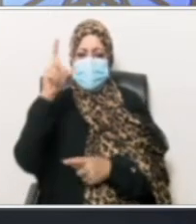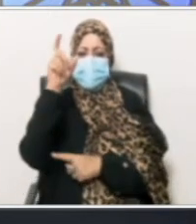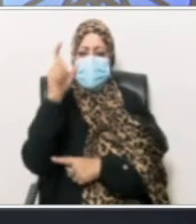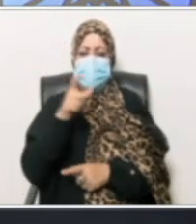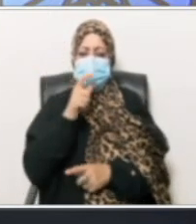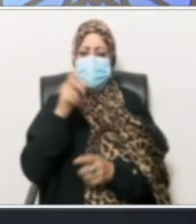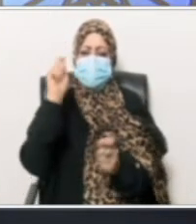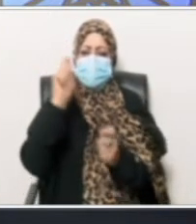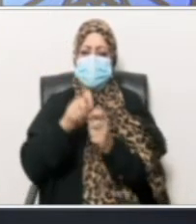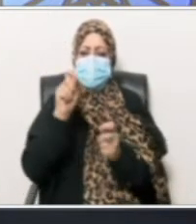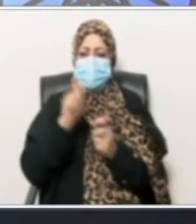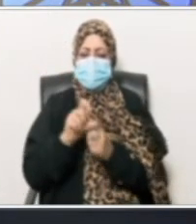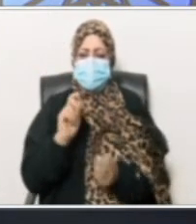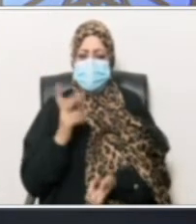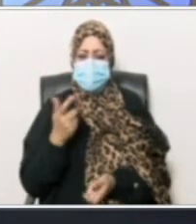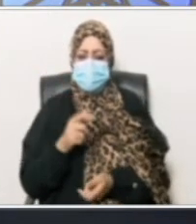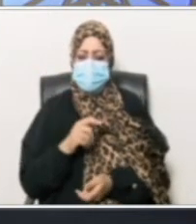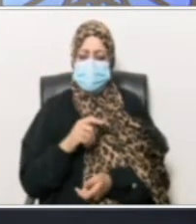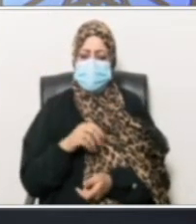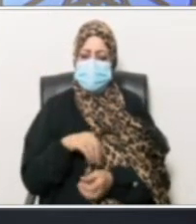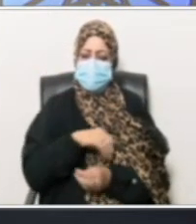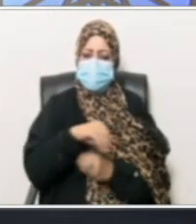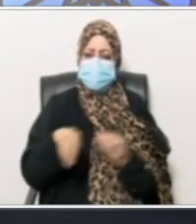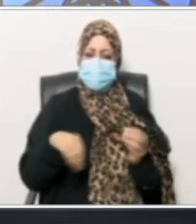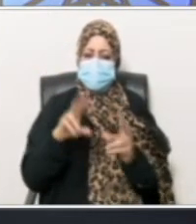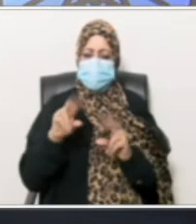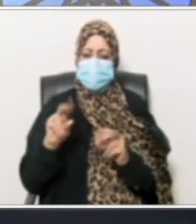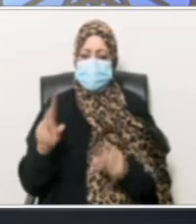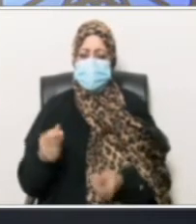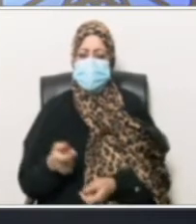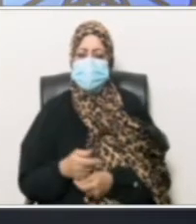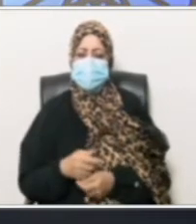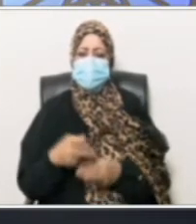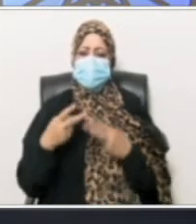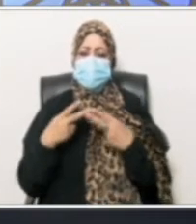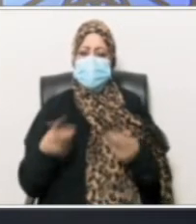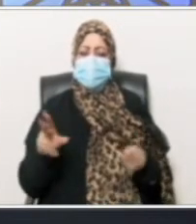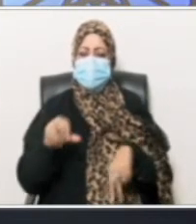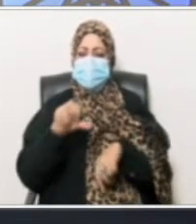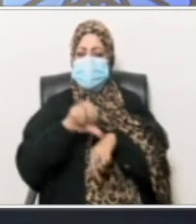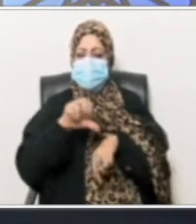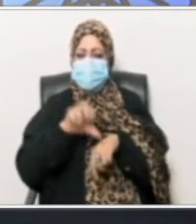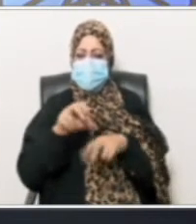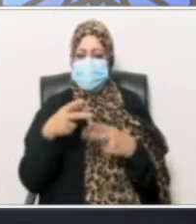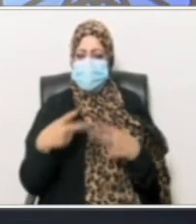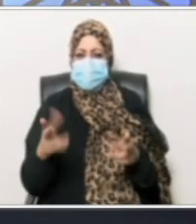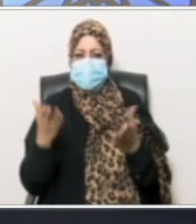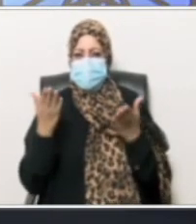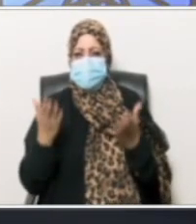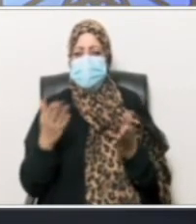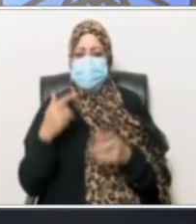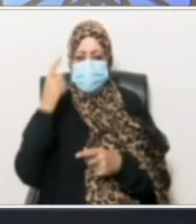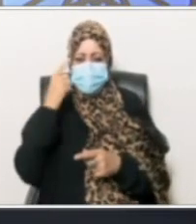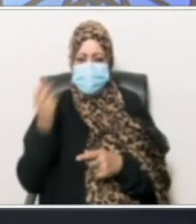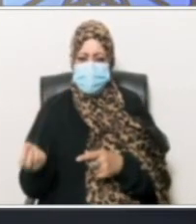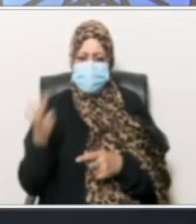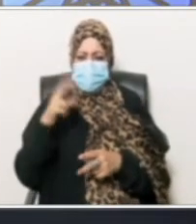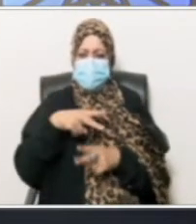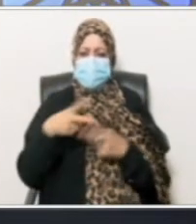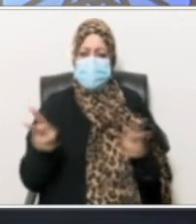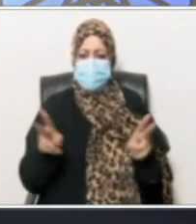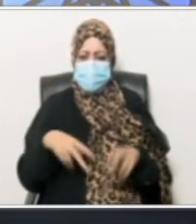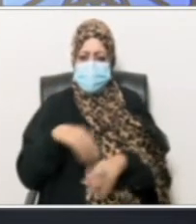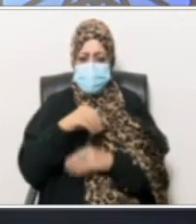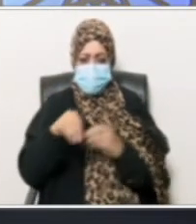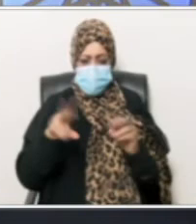اللهم افتح لنا إيش يفتح كما فتحت مكة إيش يقولون؟ اللهم افتح لنا طرابلس كما فتحت لنا مكة. حاضر يا شيخ.